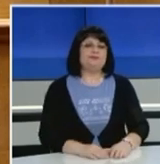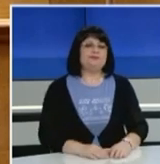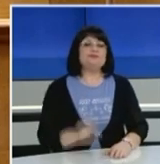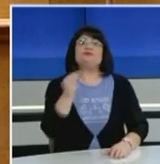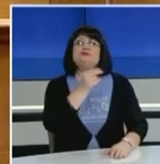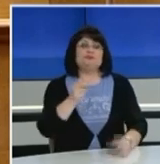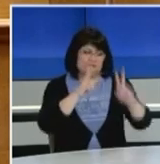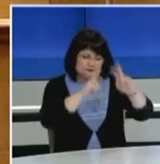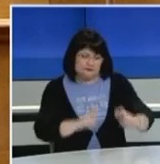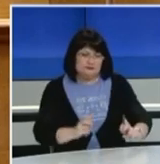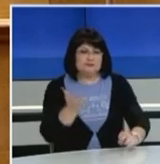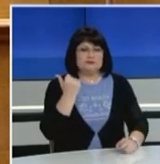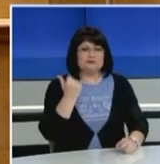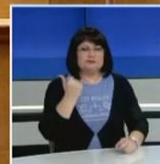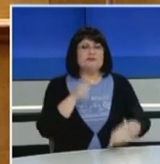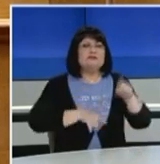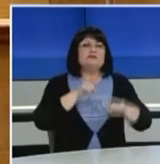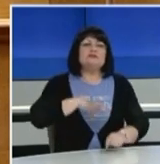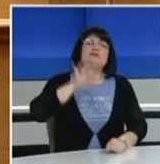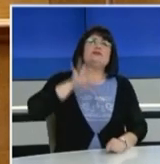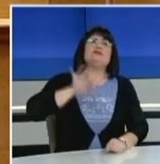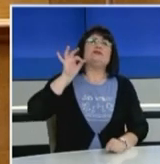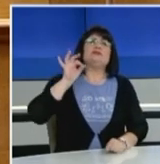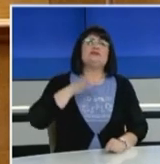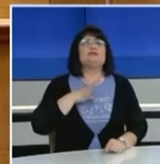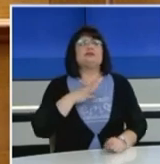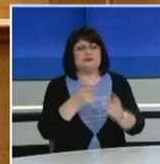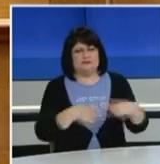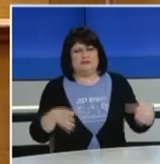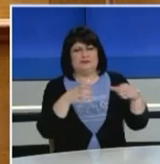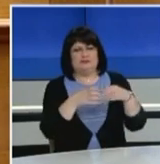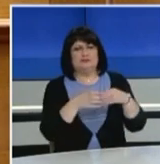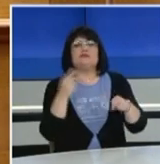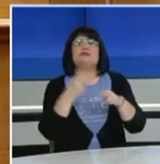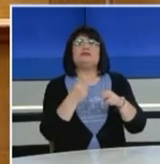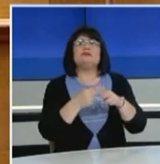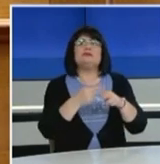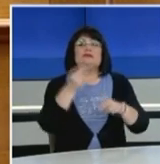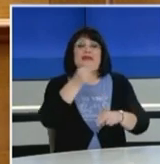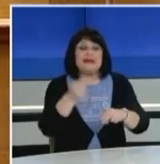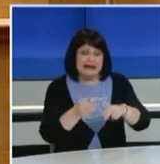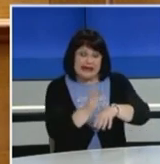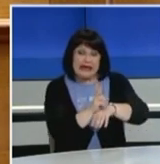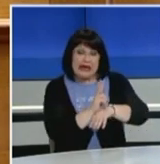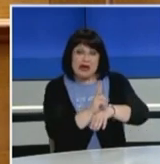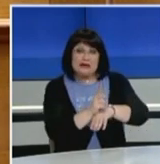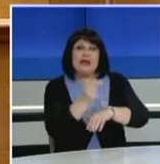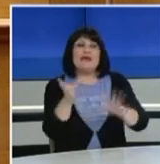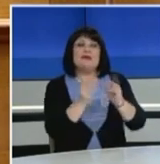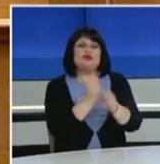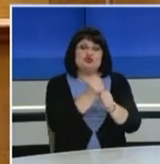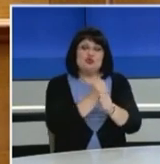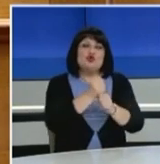της υπόθεσης με την επιλεκτική αποστολή στην Επιτροπή κρίσιμων εγγράφων για την υπόθεση Νοβάρτης